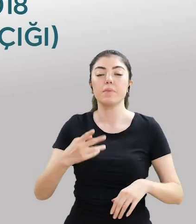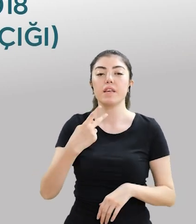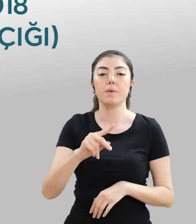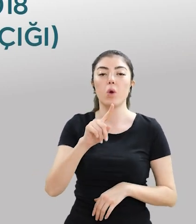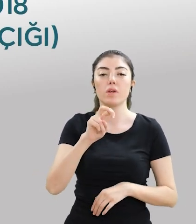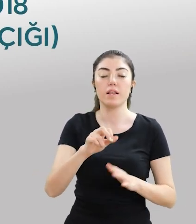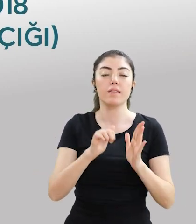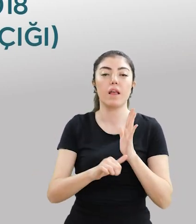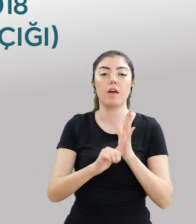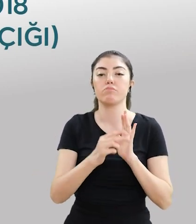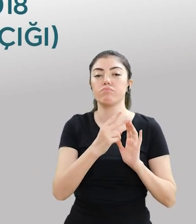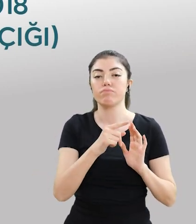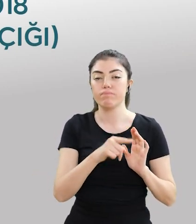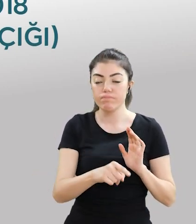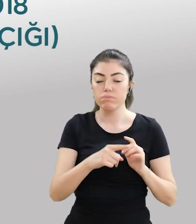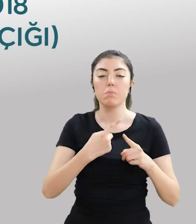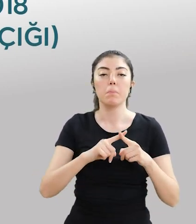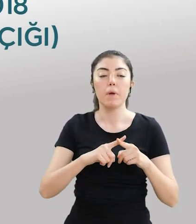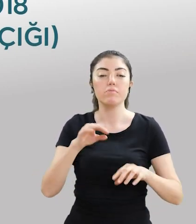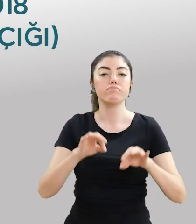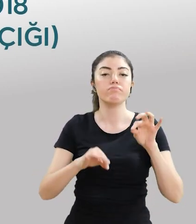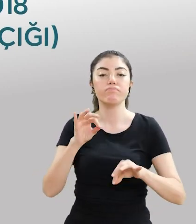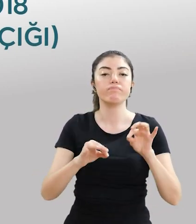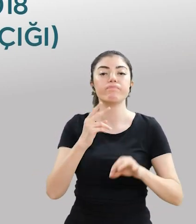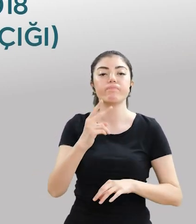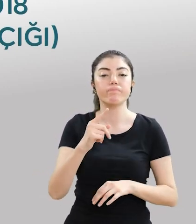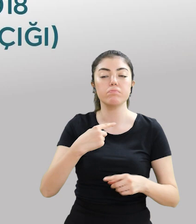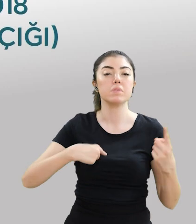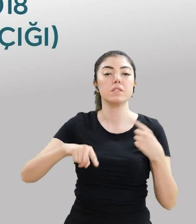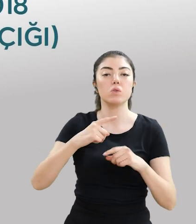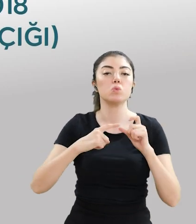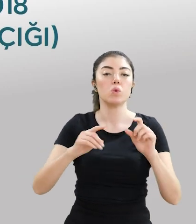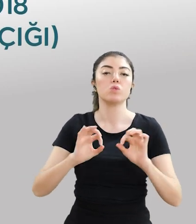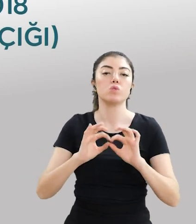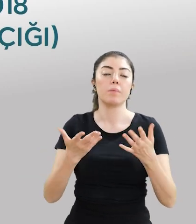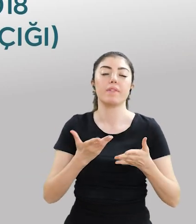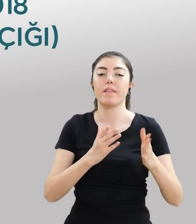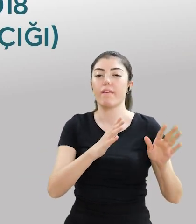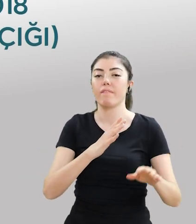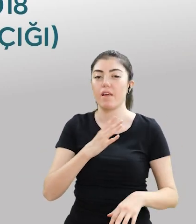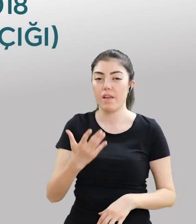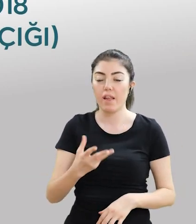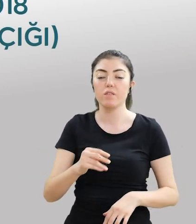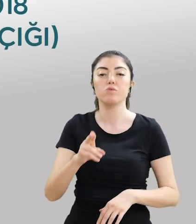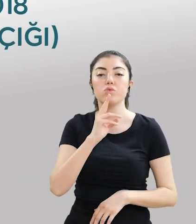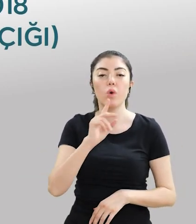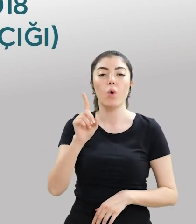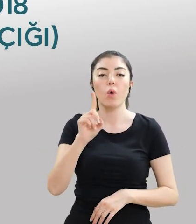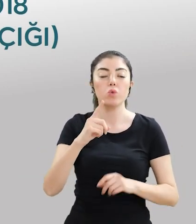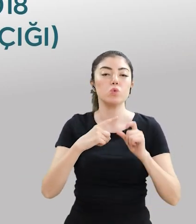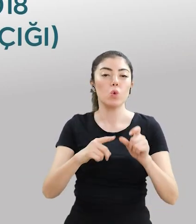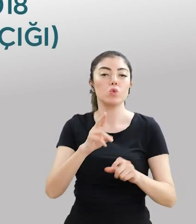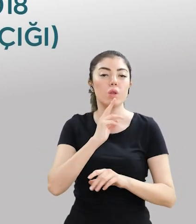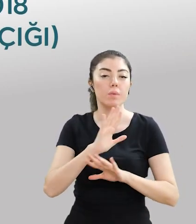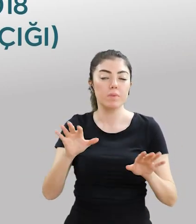sistemi 2018 yılında yapılan matematik testini ait Bizler sorularınızı çözmeye devam edeceğiz En son